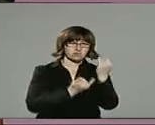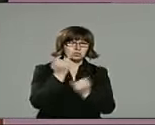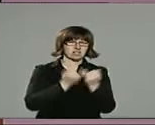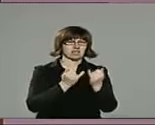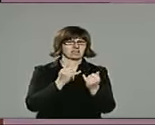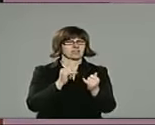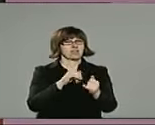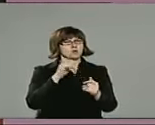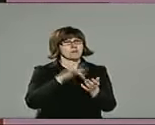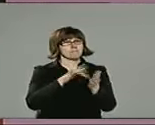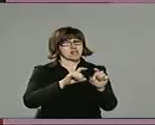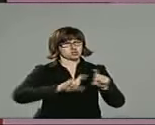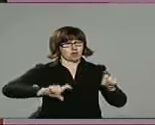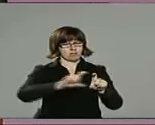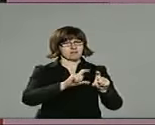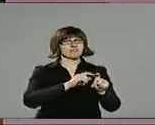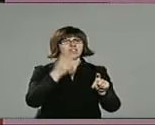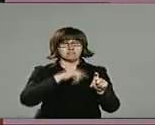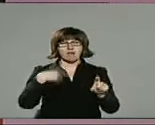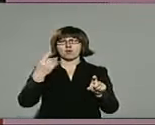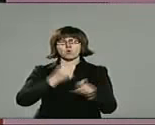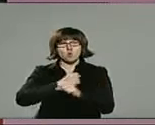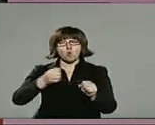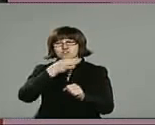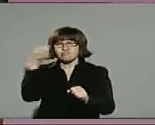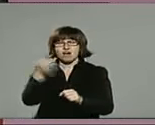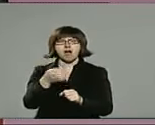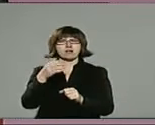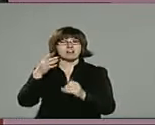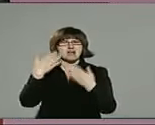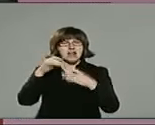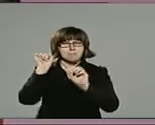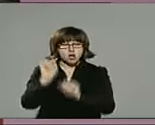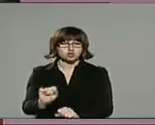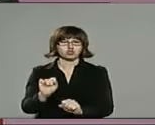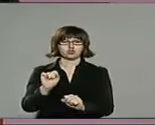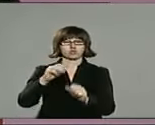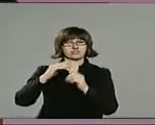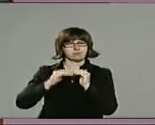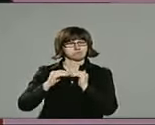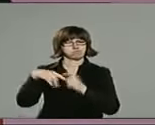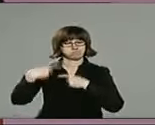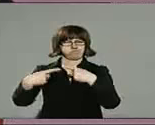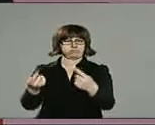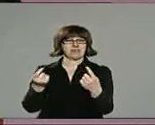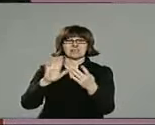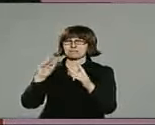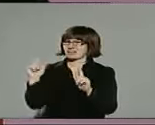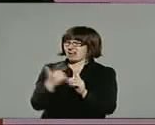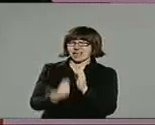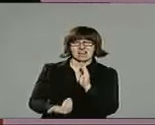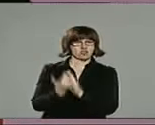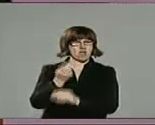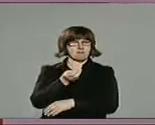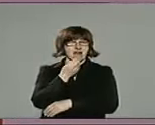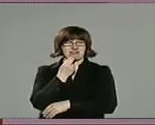Mittelstand verbinden mit der Lösung großer Fragen von Nachhaltigkeit und Klimaschutz. Denn wir wissen, es gibt keine erneuerbaren Energien ohne